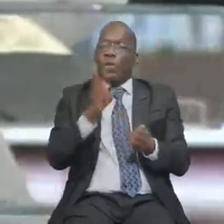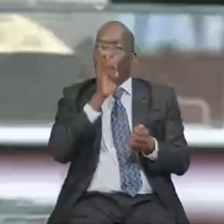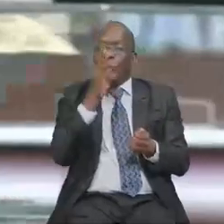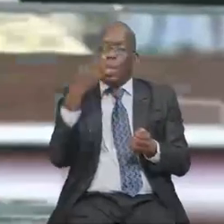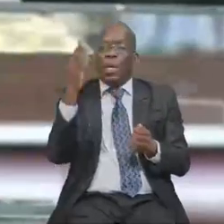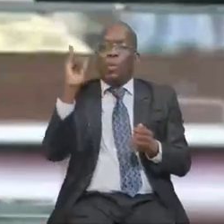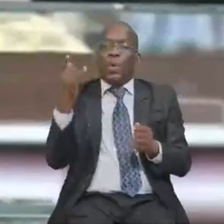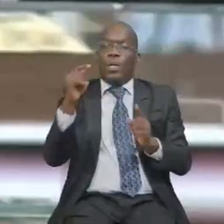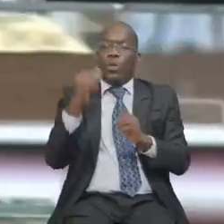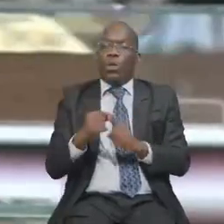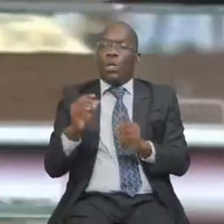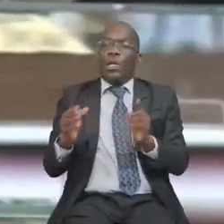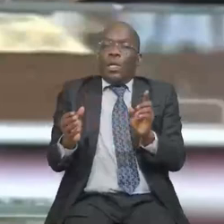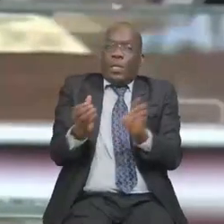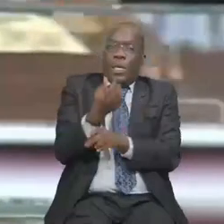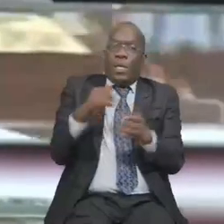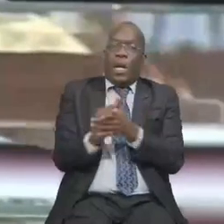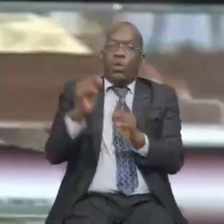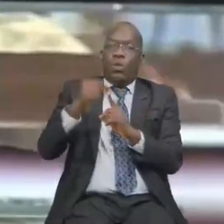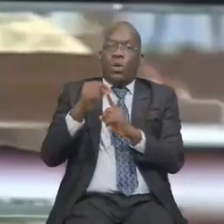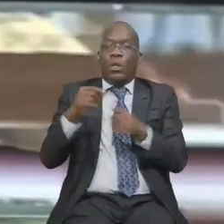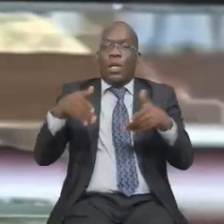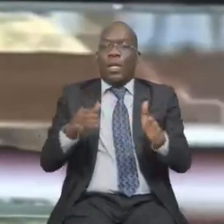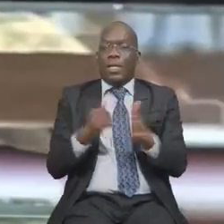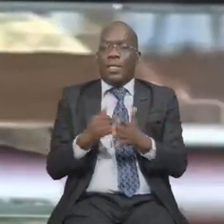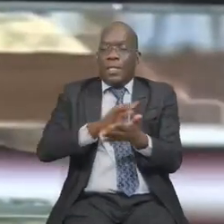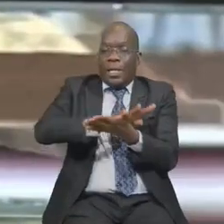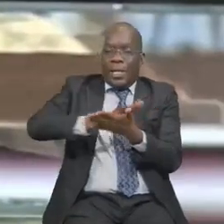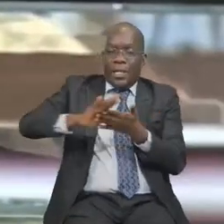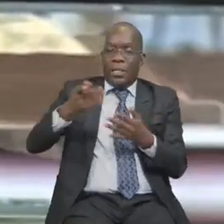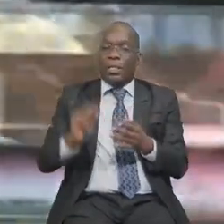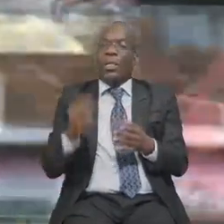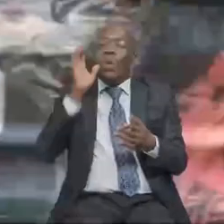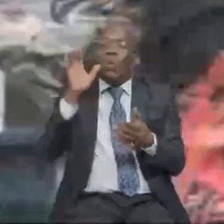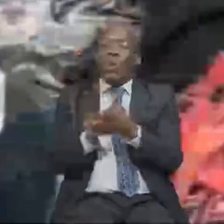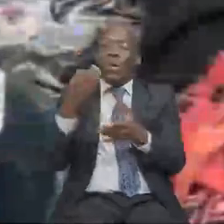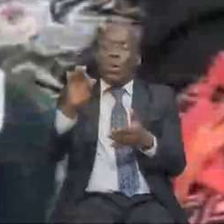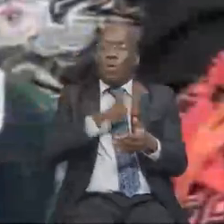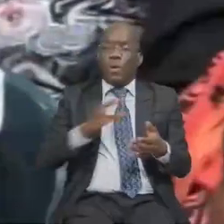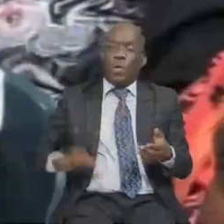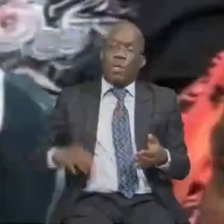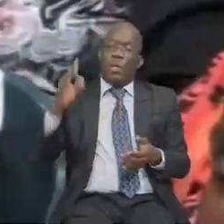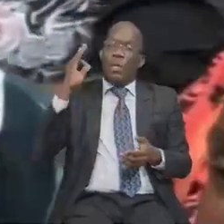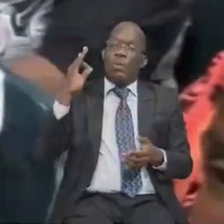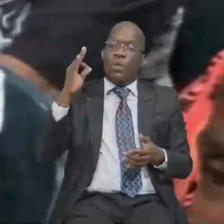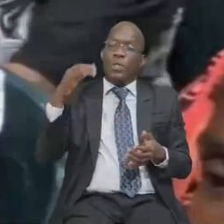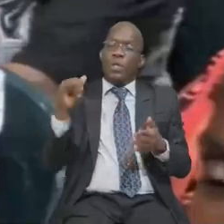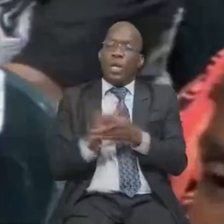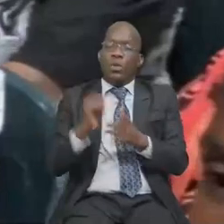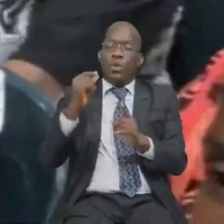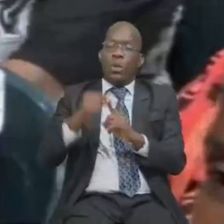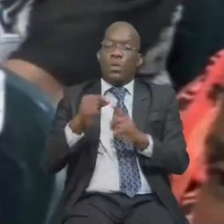J'ai cette parole, et qu'elle purifie l'épouse de Christ. Prêche cette parole,